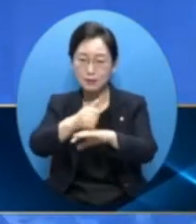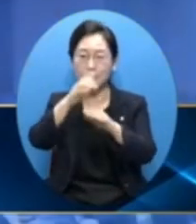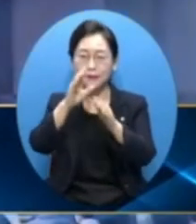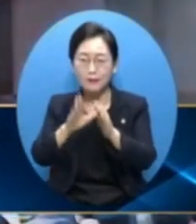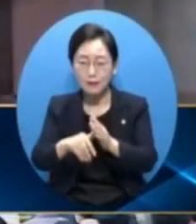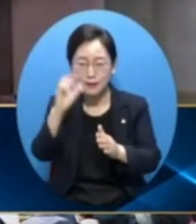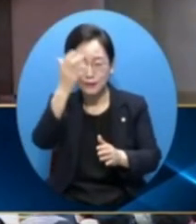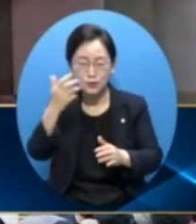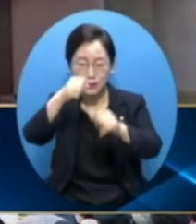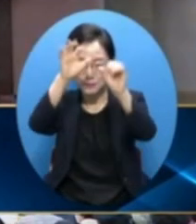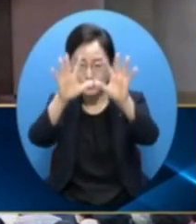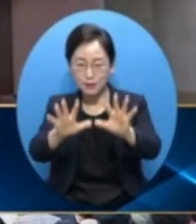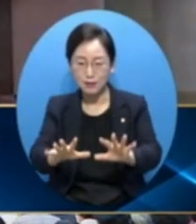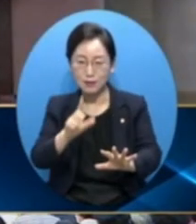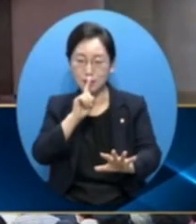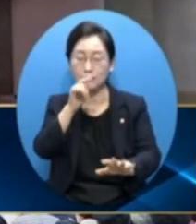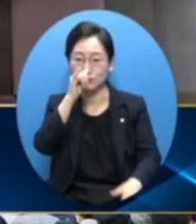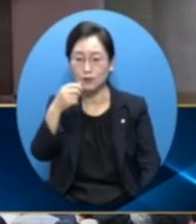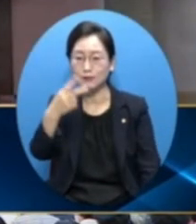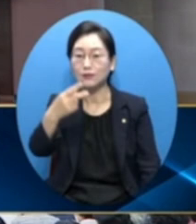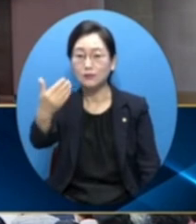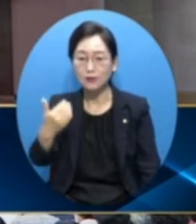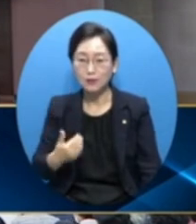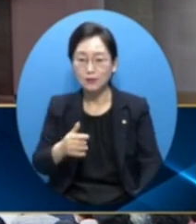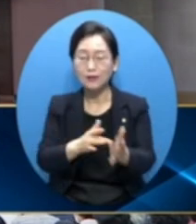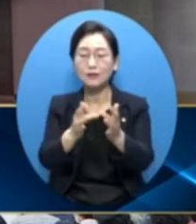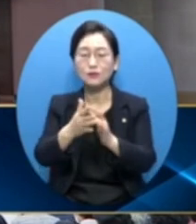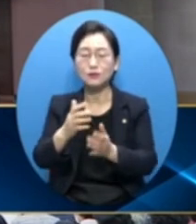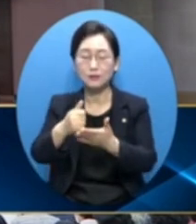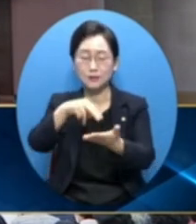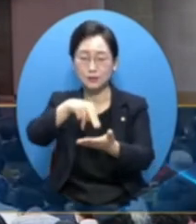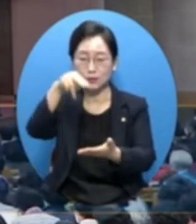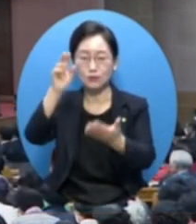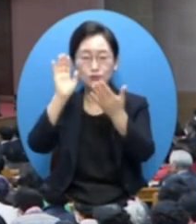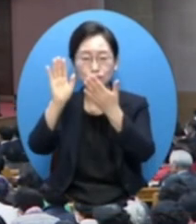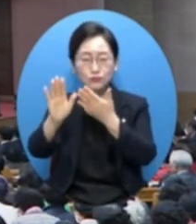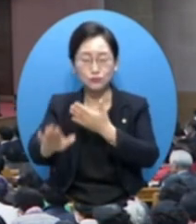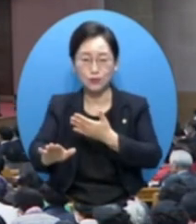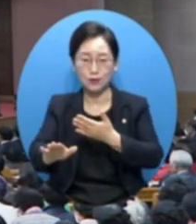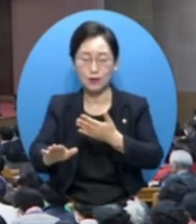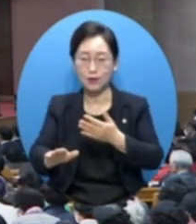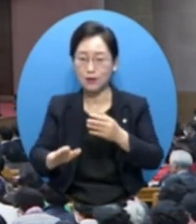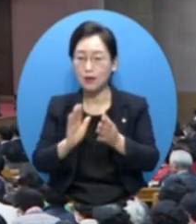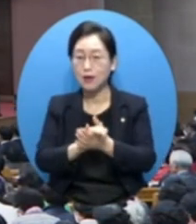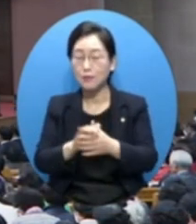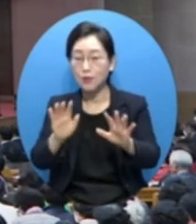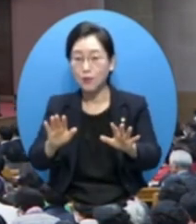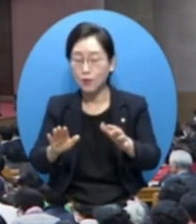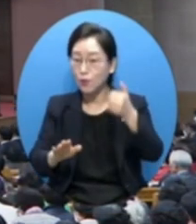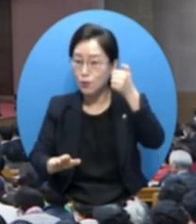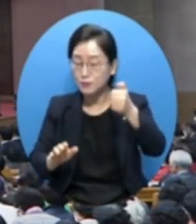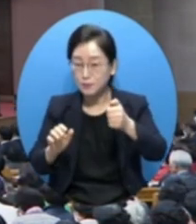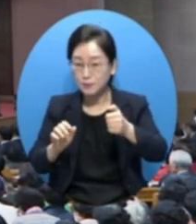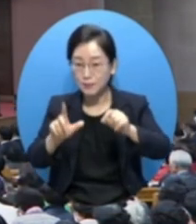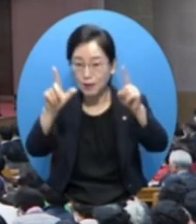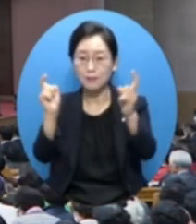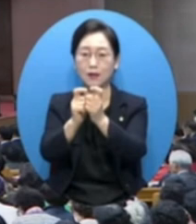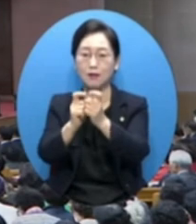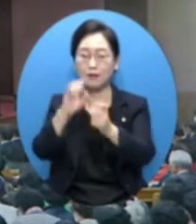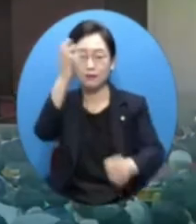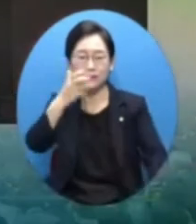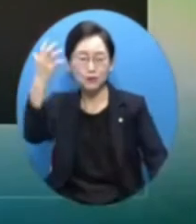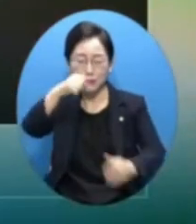임하신다고 말씀하고 있습니다. 2000년 전 예수님께서 승천하신 후 열흘째 되는 날 오순절을 성령이 임했습니다.